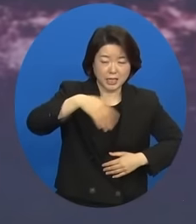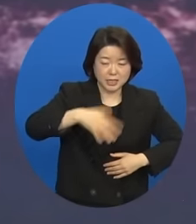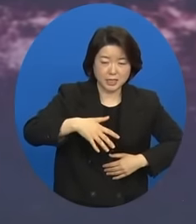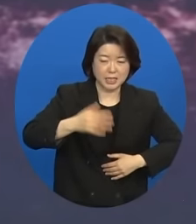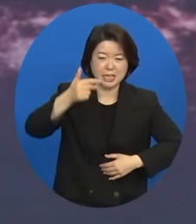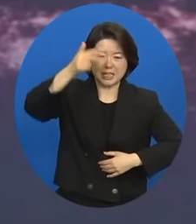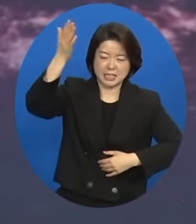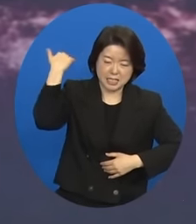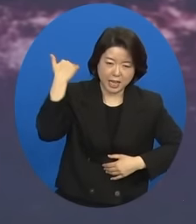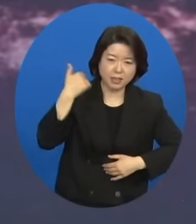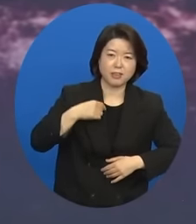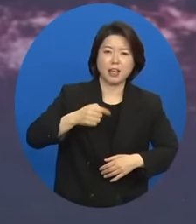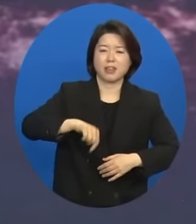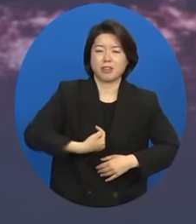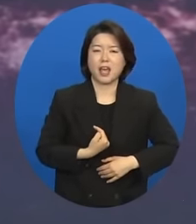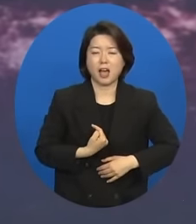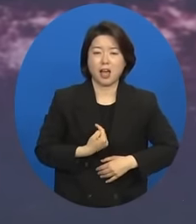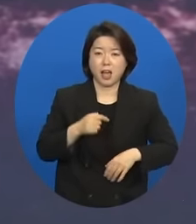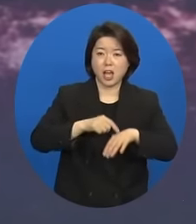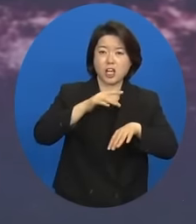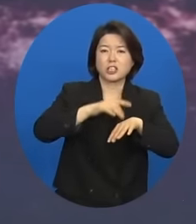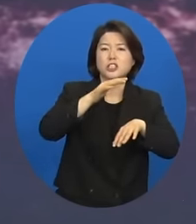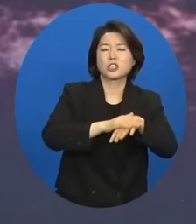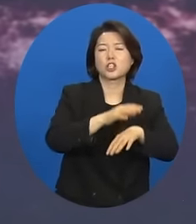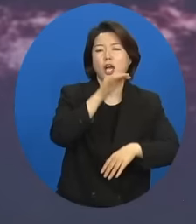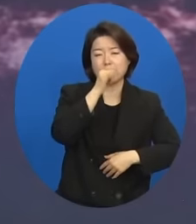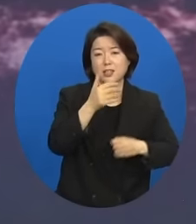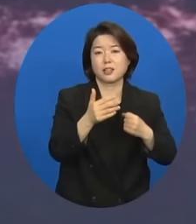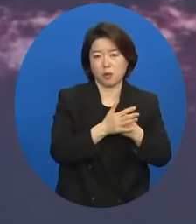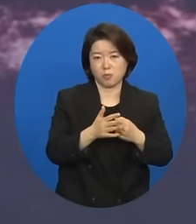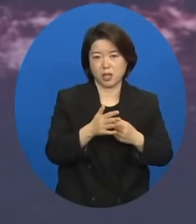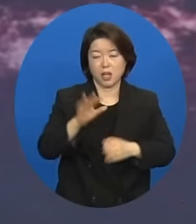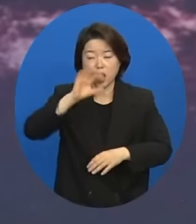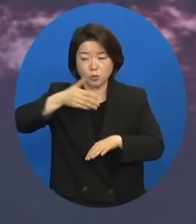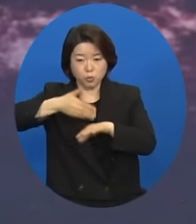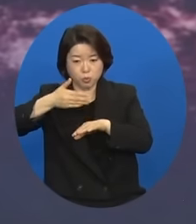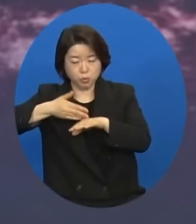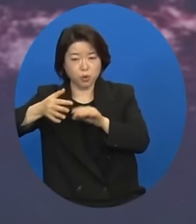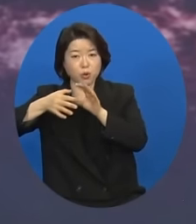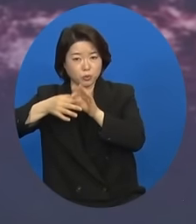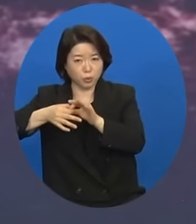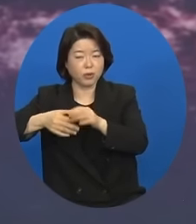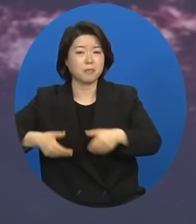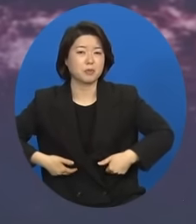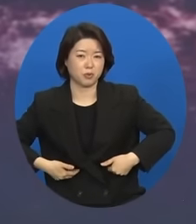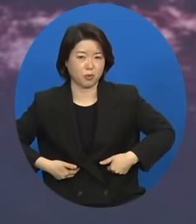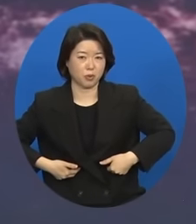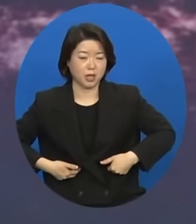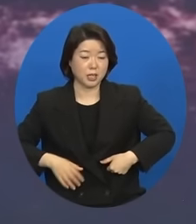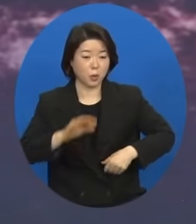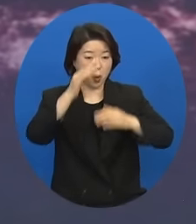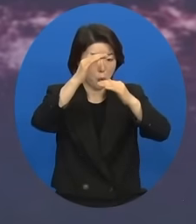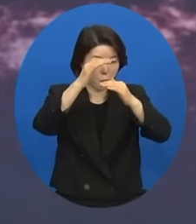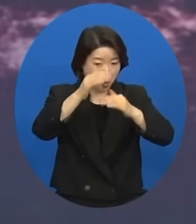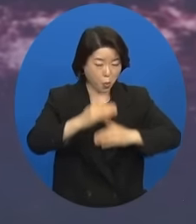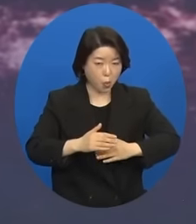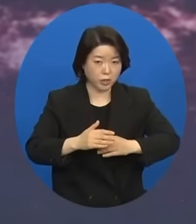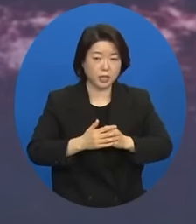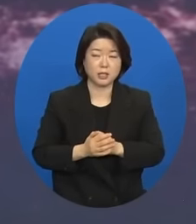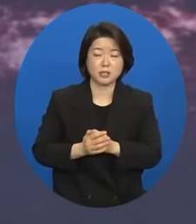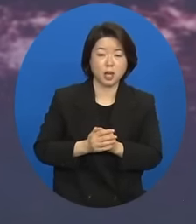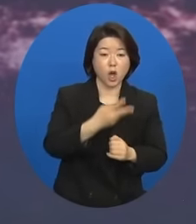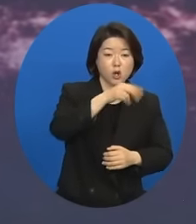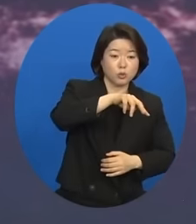하나님 그 루스를 허락하신다는 것이죠 그리고 그 과정을 통해서 또한를 경험하게 하시고 그 과정을 통해서